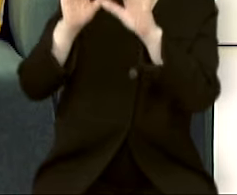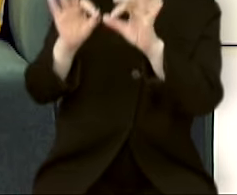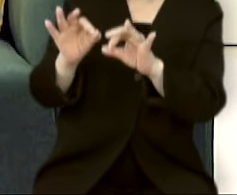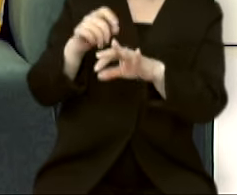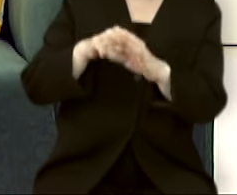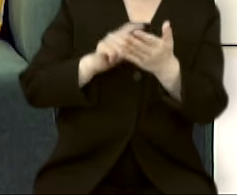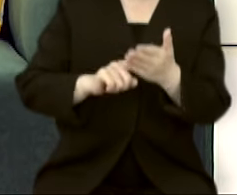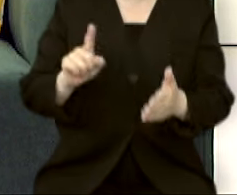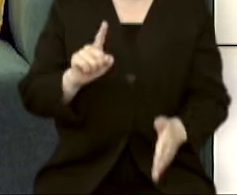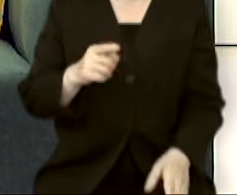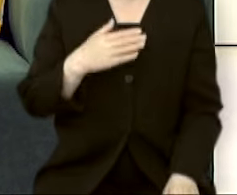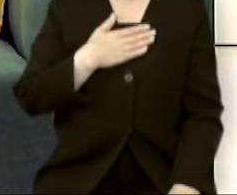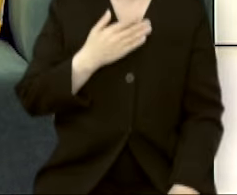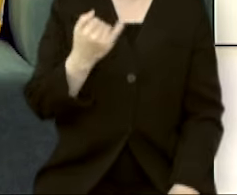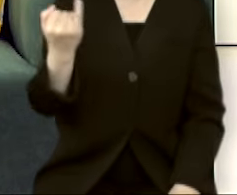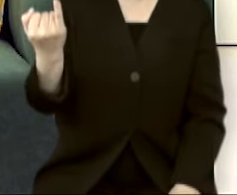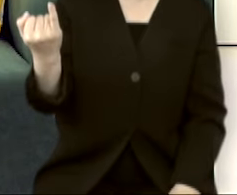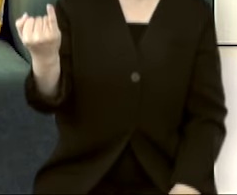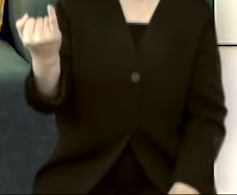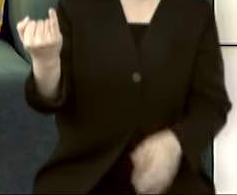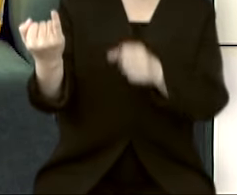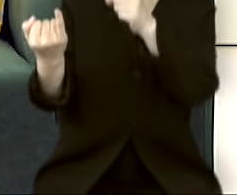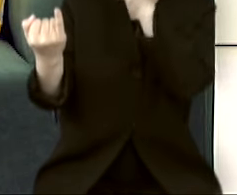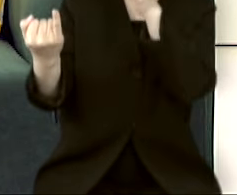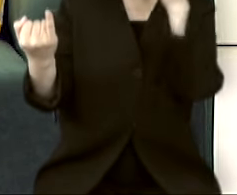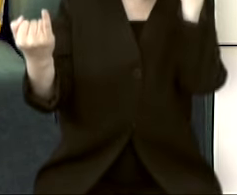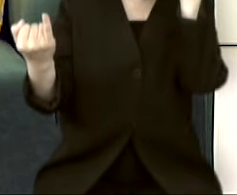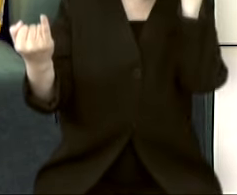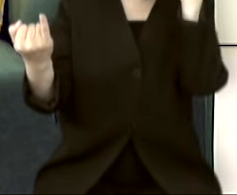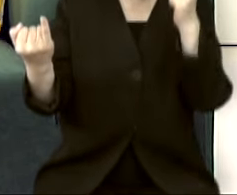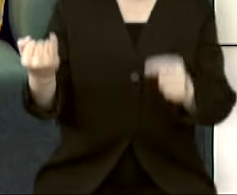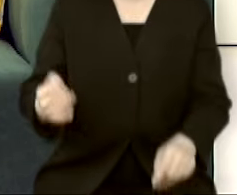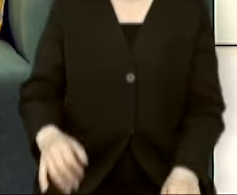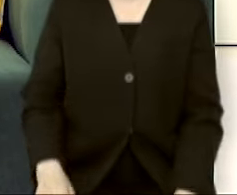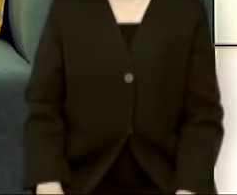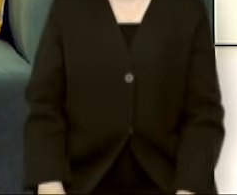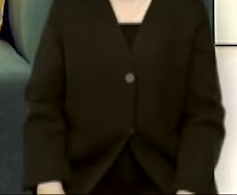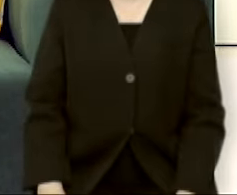드셨어요? 제가 우리 집사람을 좋아하는 이유가 뭐냐면